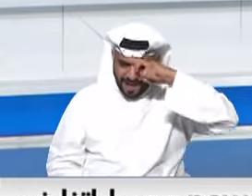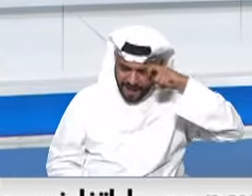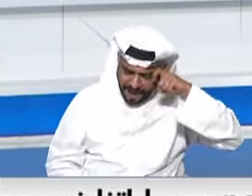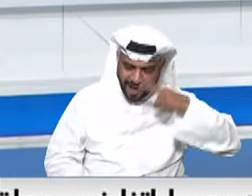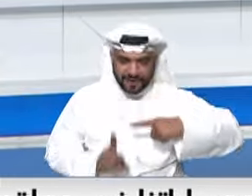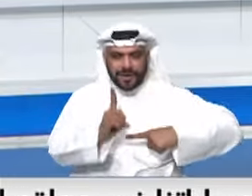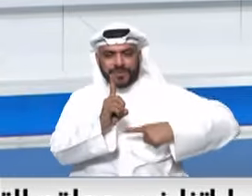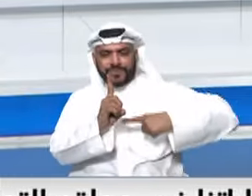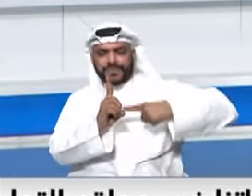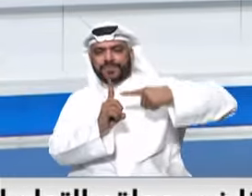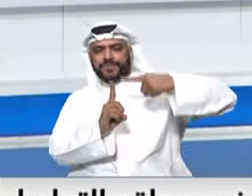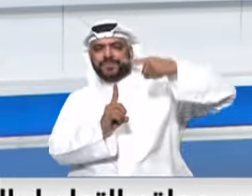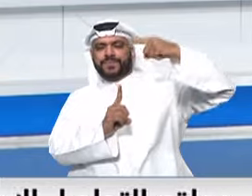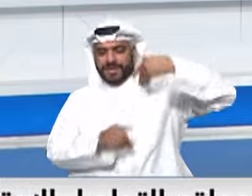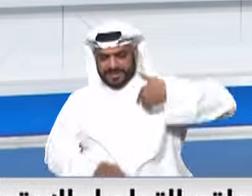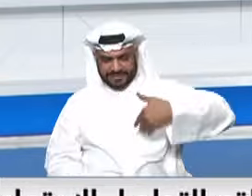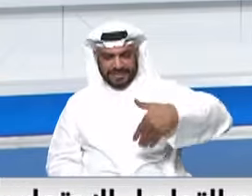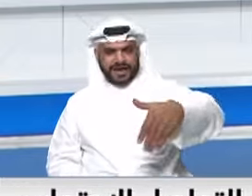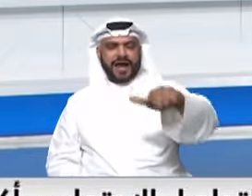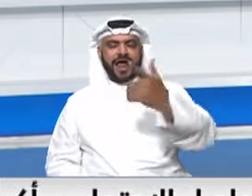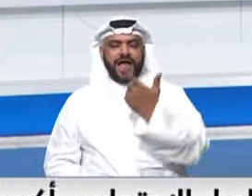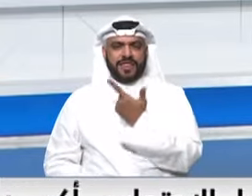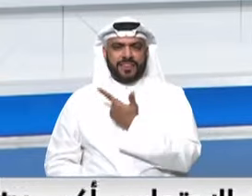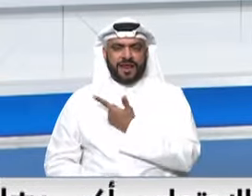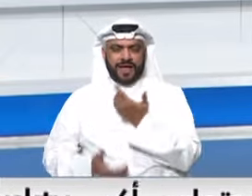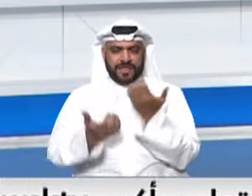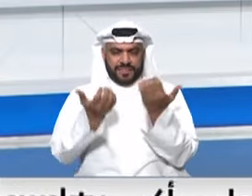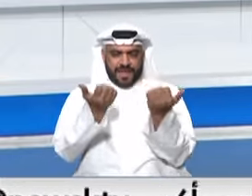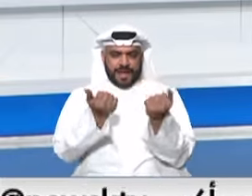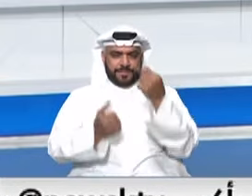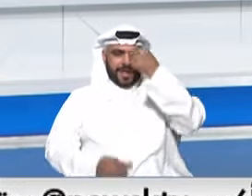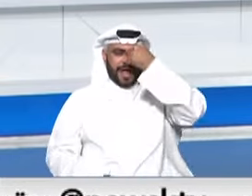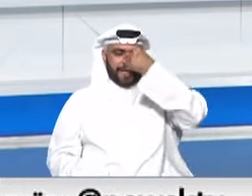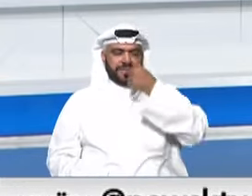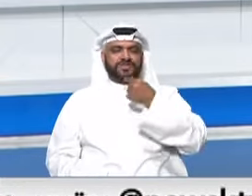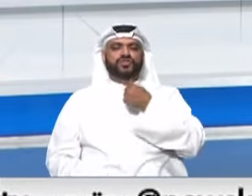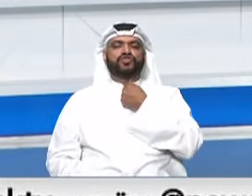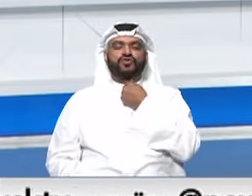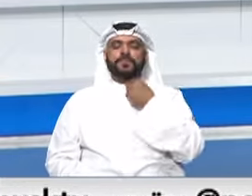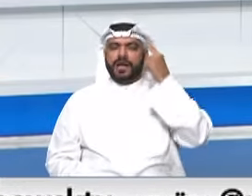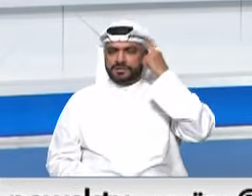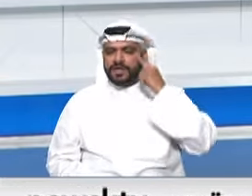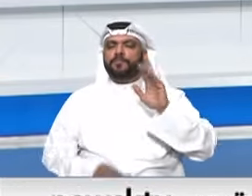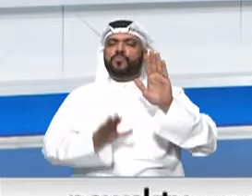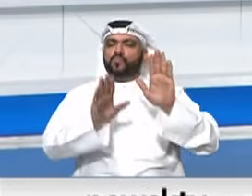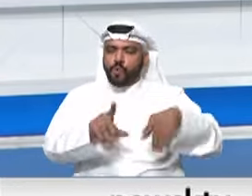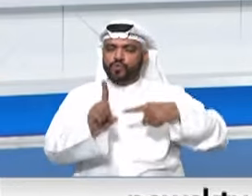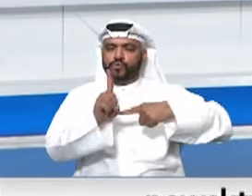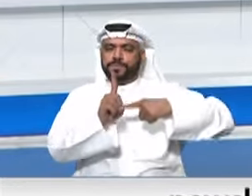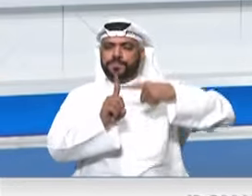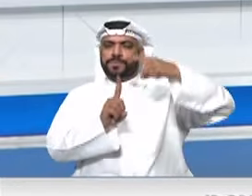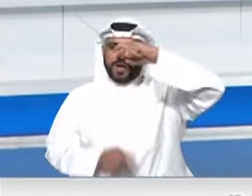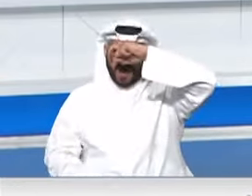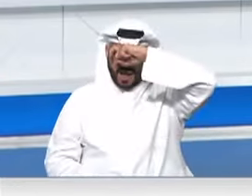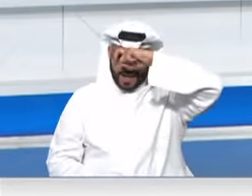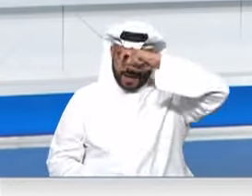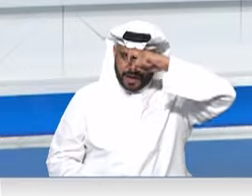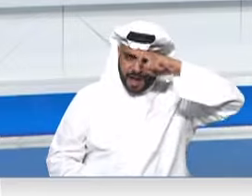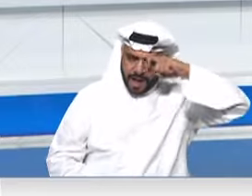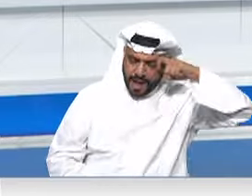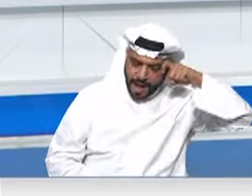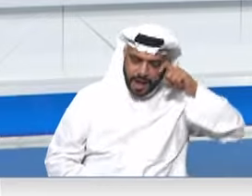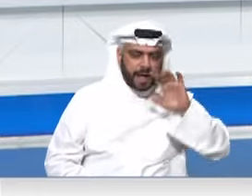درجات الحرارة يستمر ويانا خلال الأيام القادمة خلال النهار وأيضا خلال مساء. نسب الرطوبة متفاوتة من منطقة إلى أخرى تتراوح ما